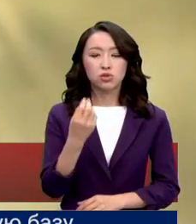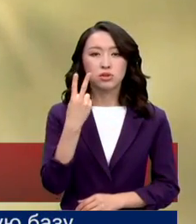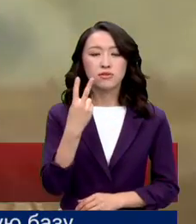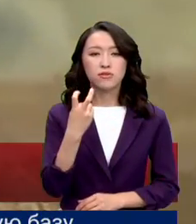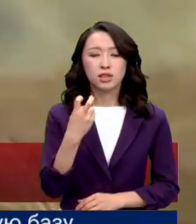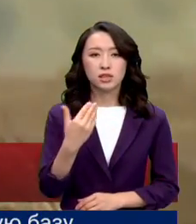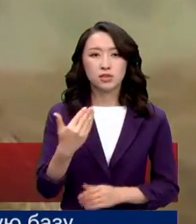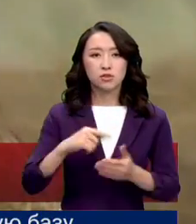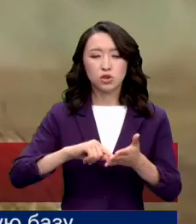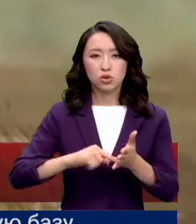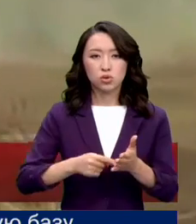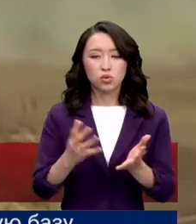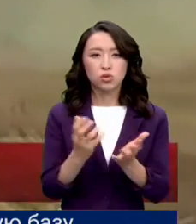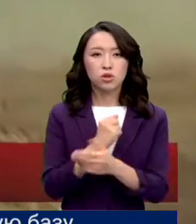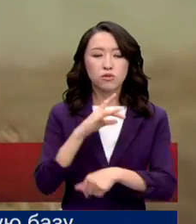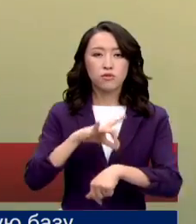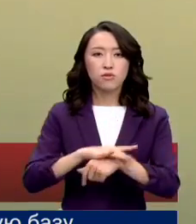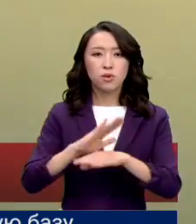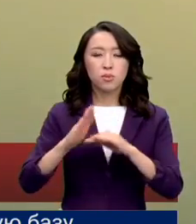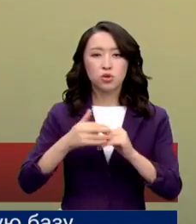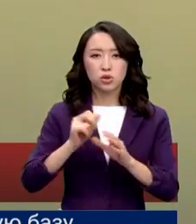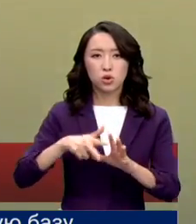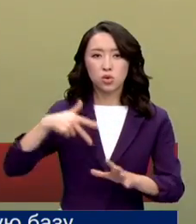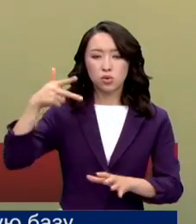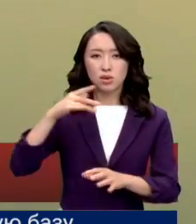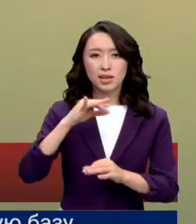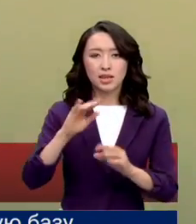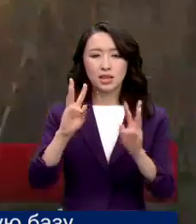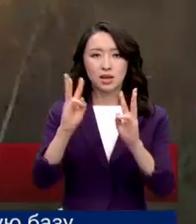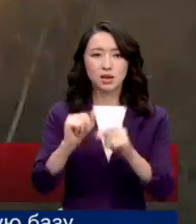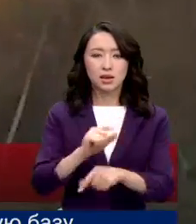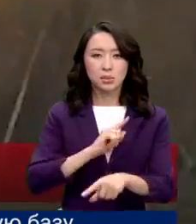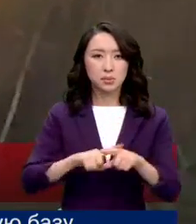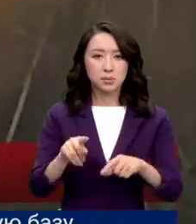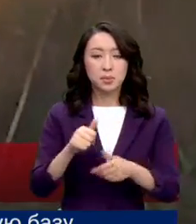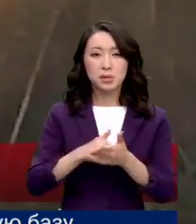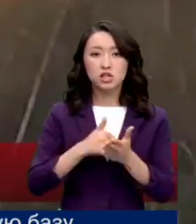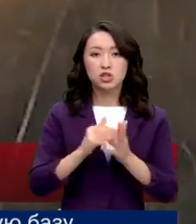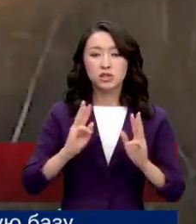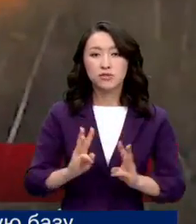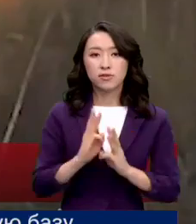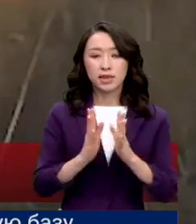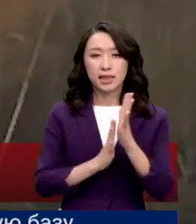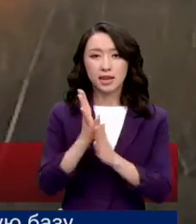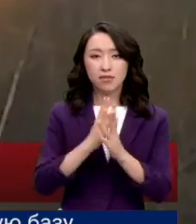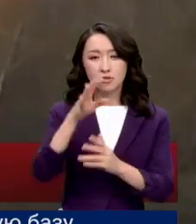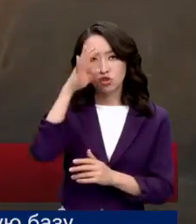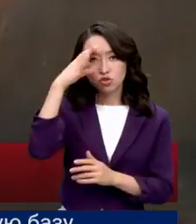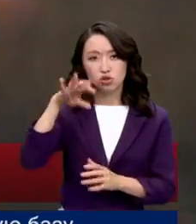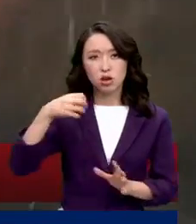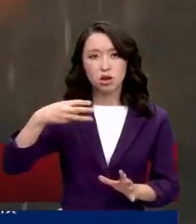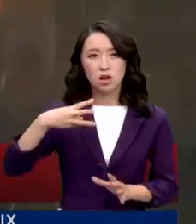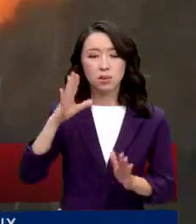200 термоточек удалось выявить с помощью космомониторинга и потушить на начальной стадии. Причиной возгорания травы стала жаркая